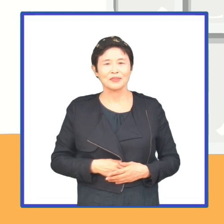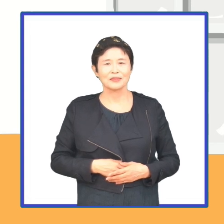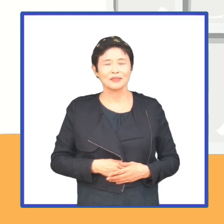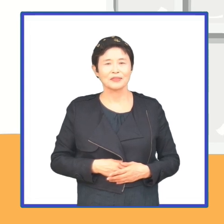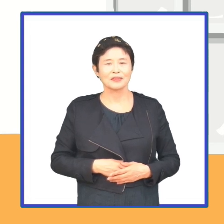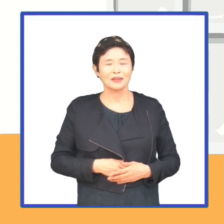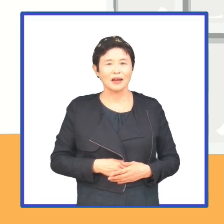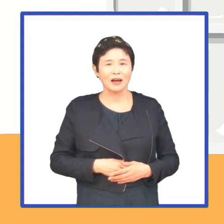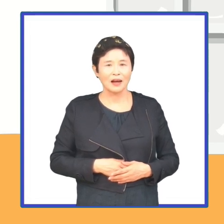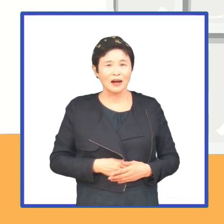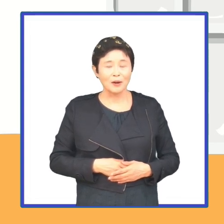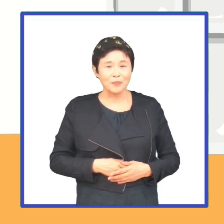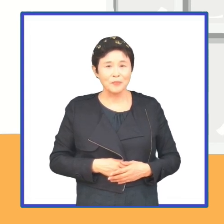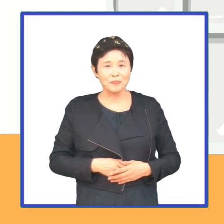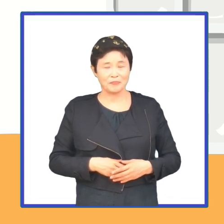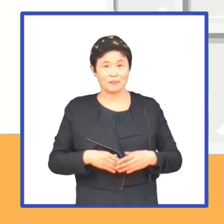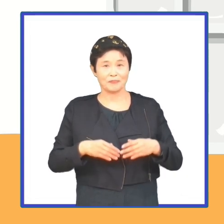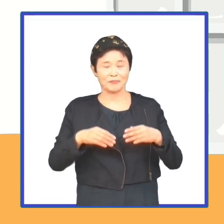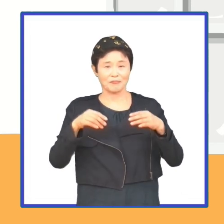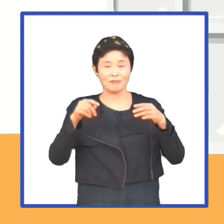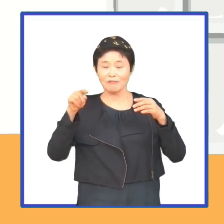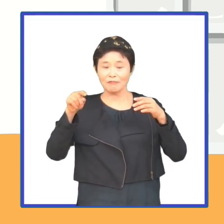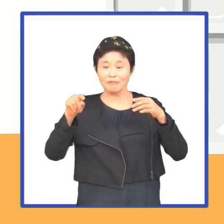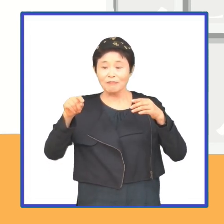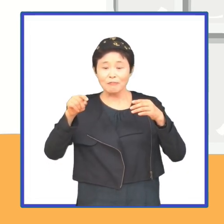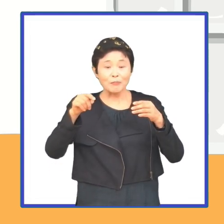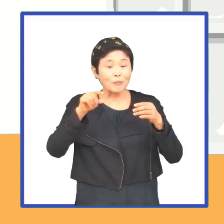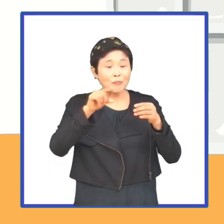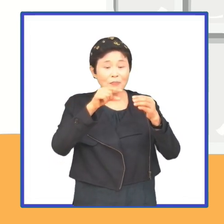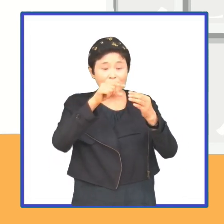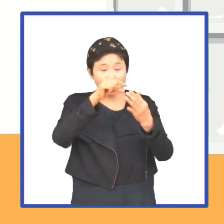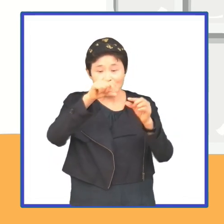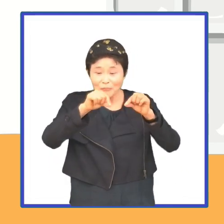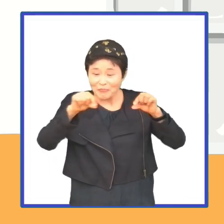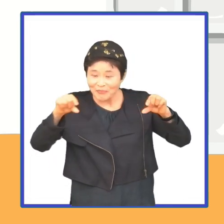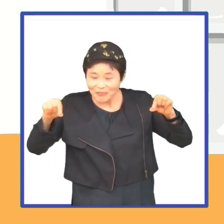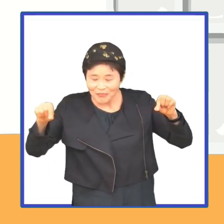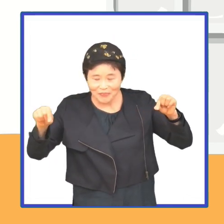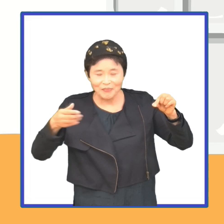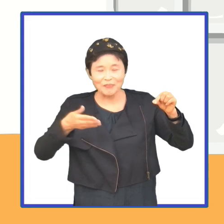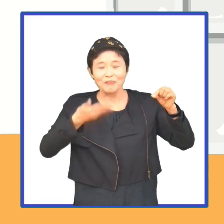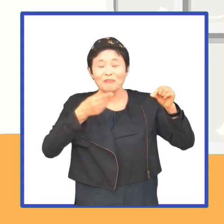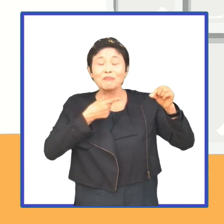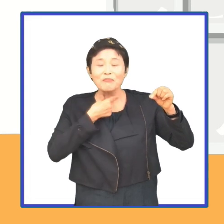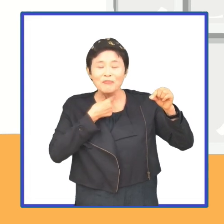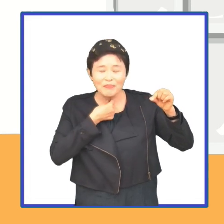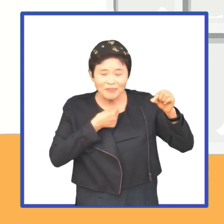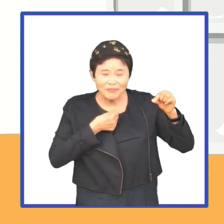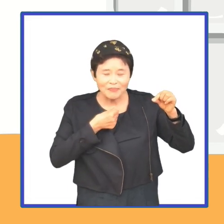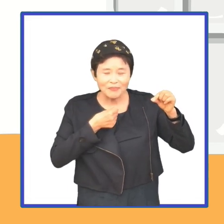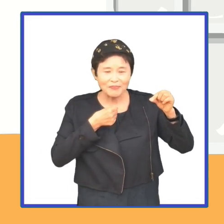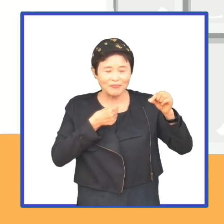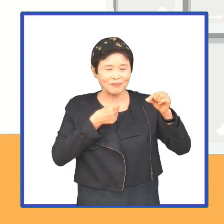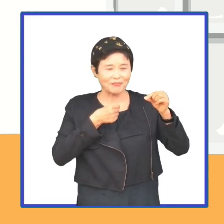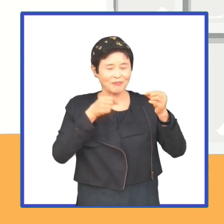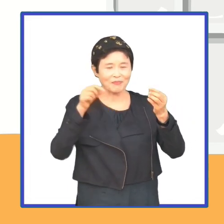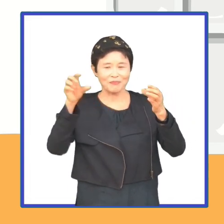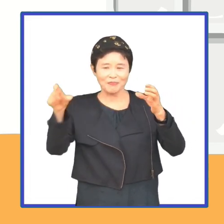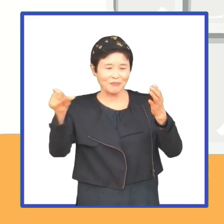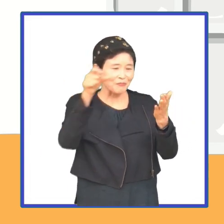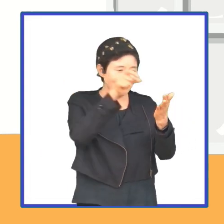잠시 화면을 멈추고 오른쪽에 있는 메뉴에서 친구들이 먹고 싶은 점심 식사 메뉴를 식판에